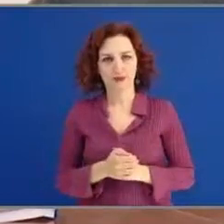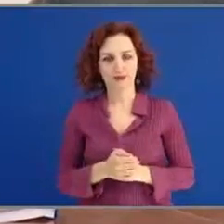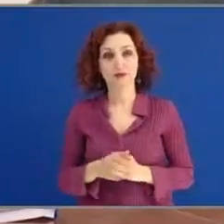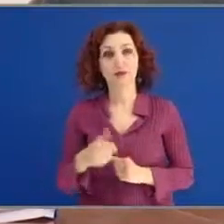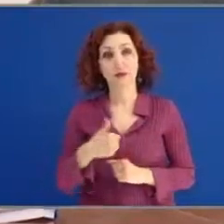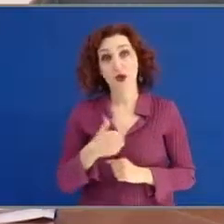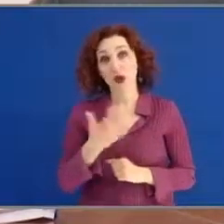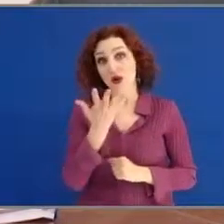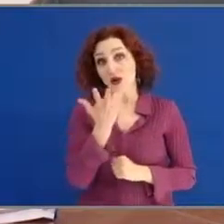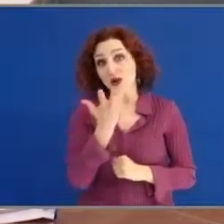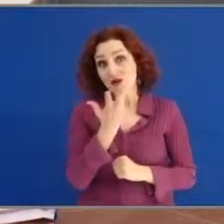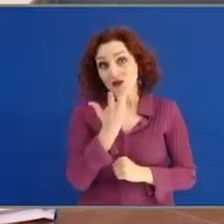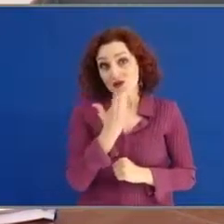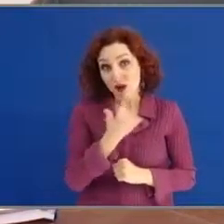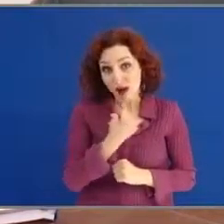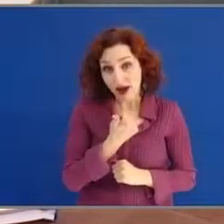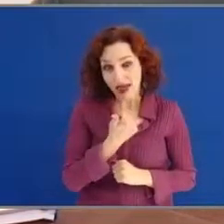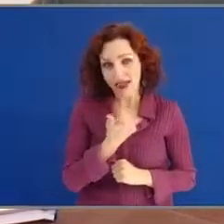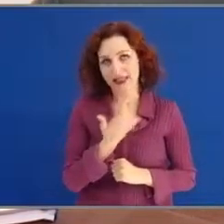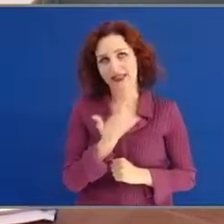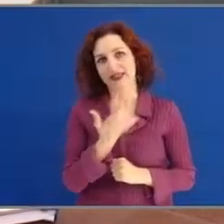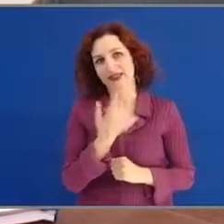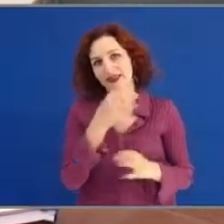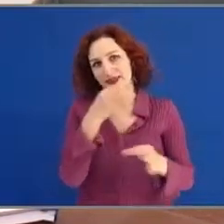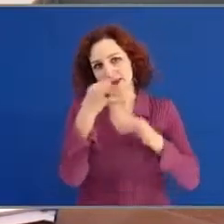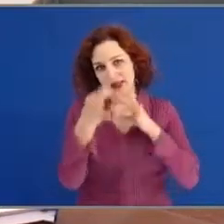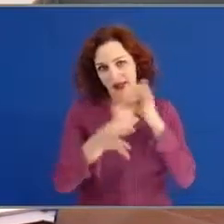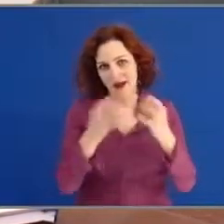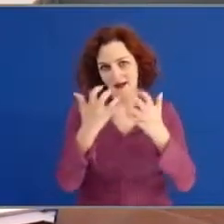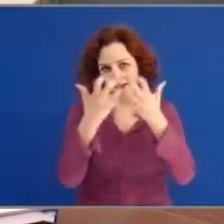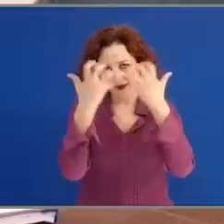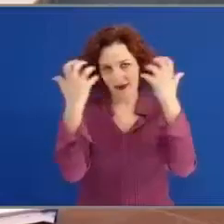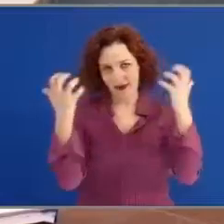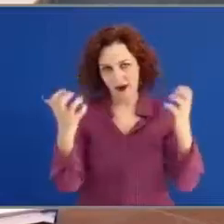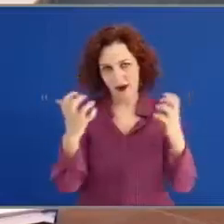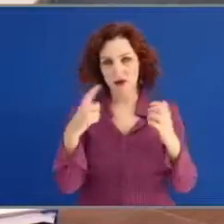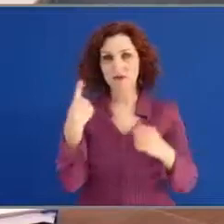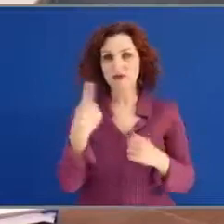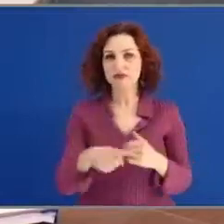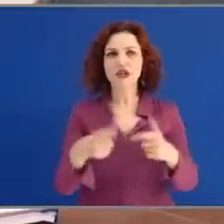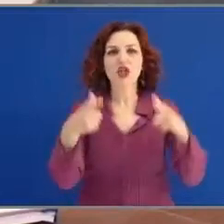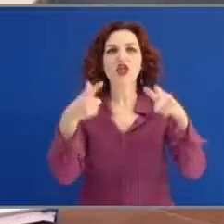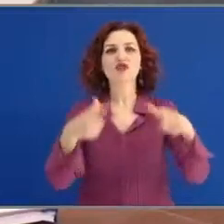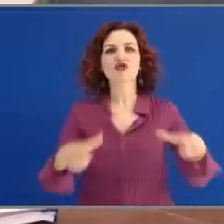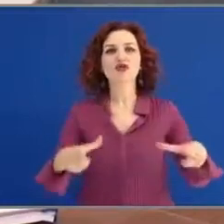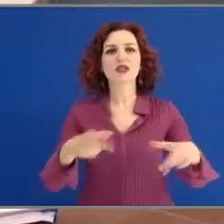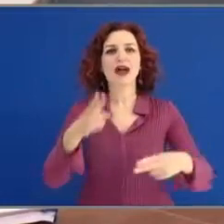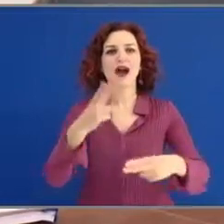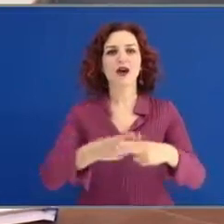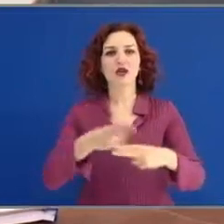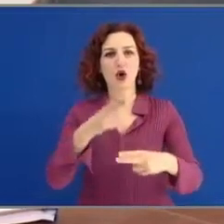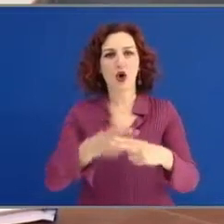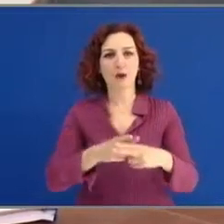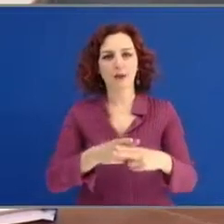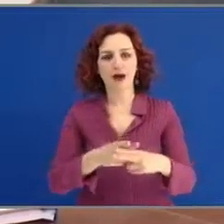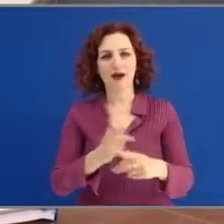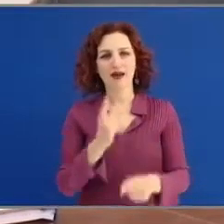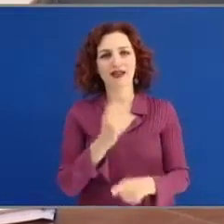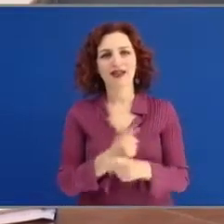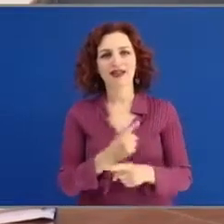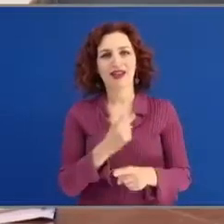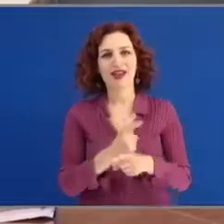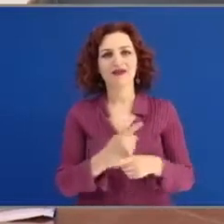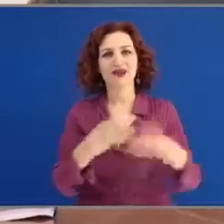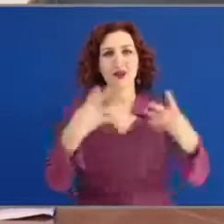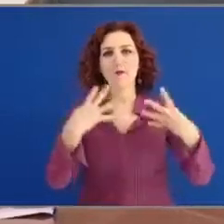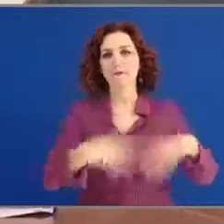desidero precisare questo riguarderà su Roma città l'acquisizione di macchine di